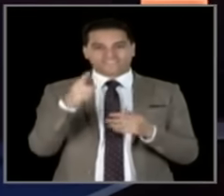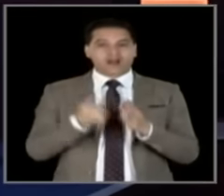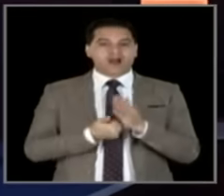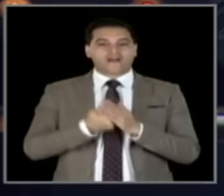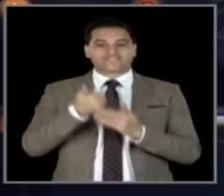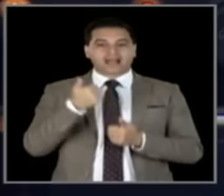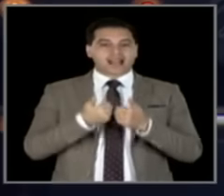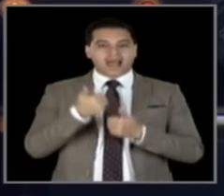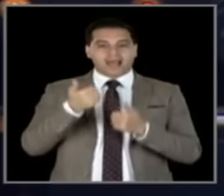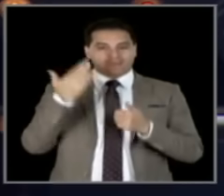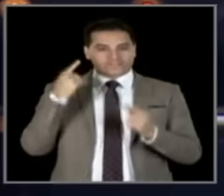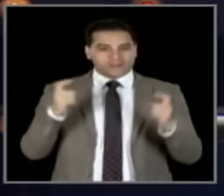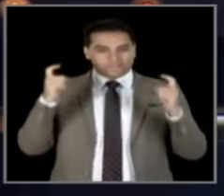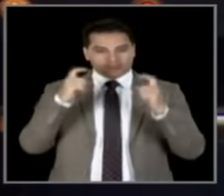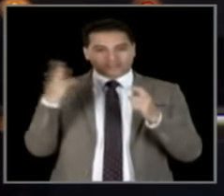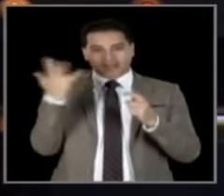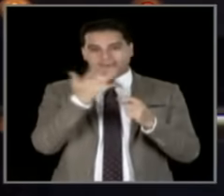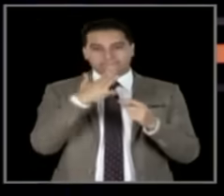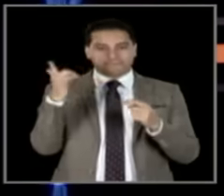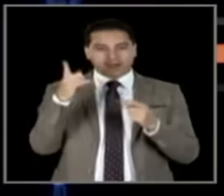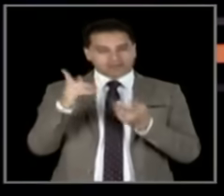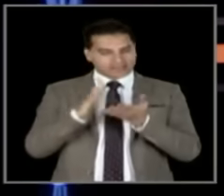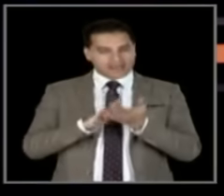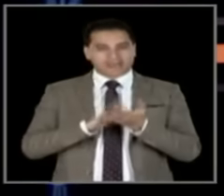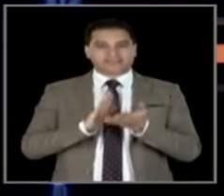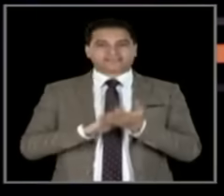اللي فات بمية نقطة الحقيقة كلنا.